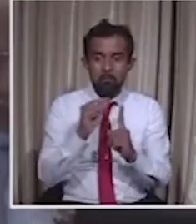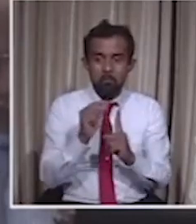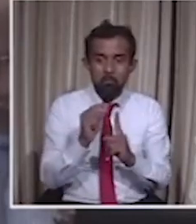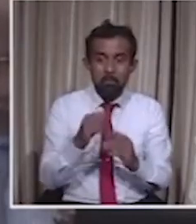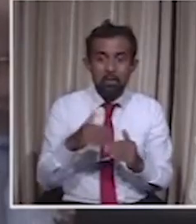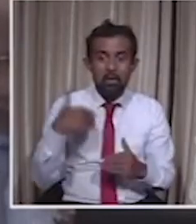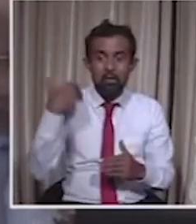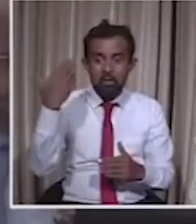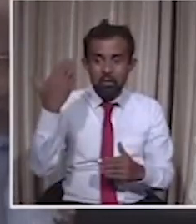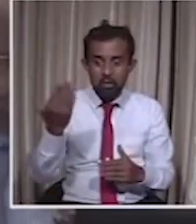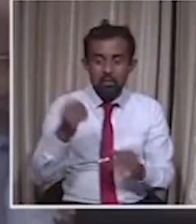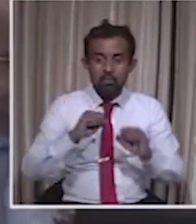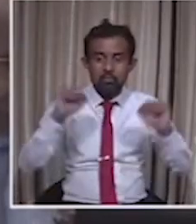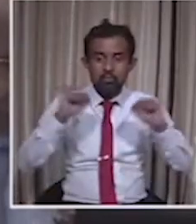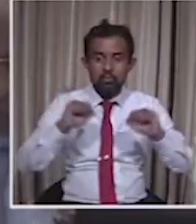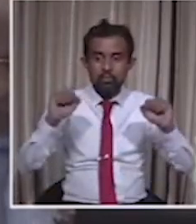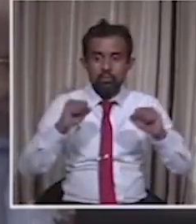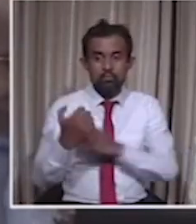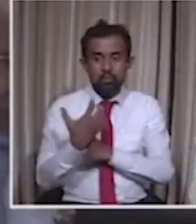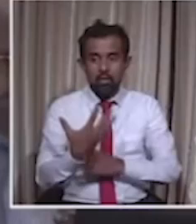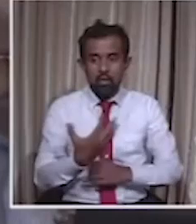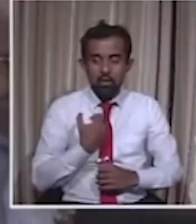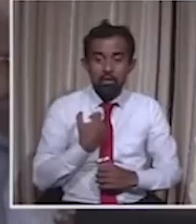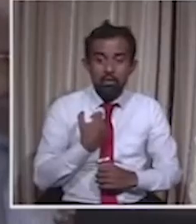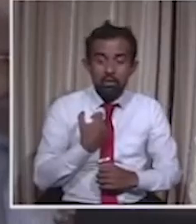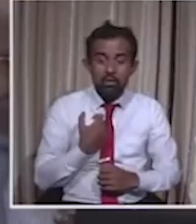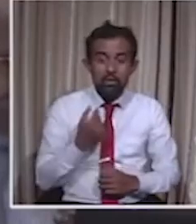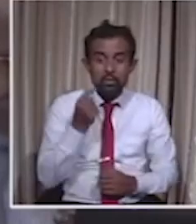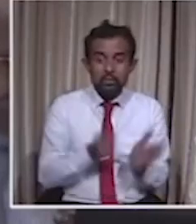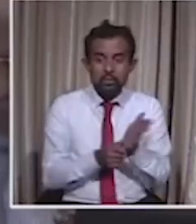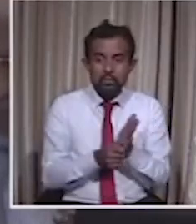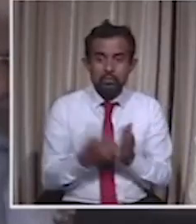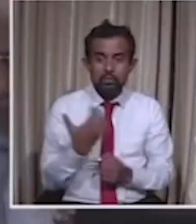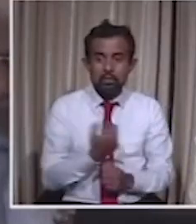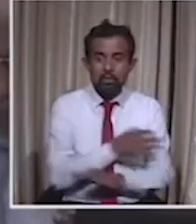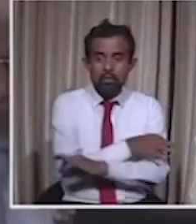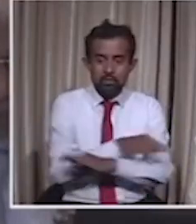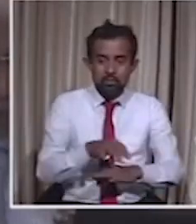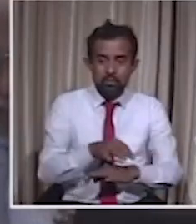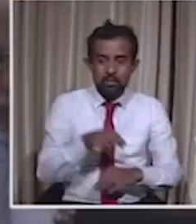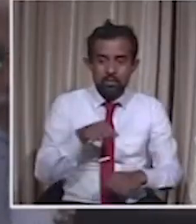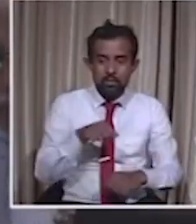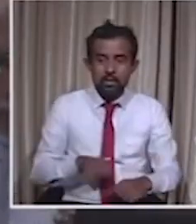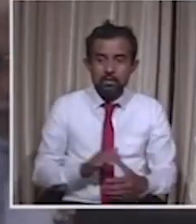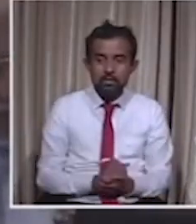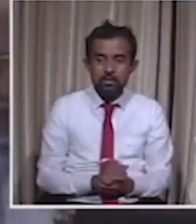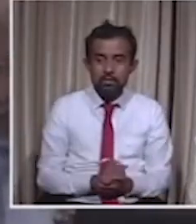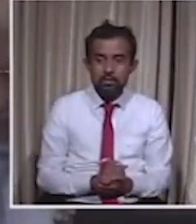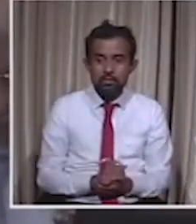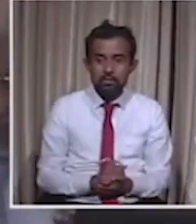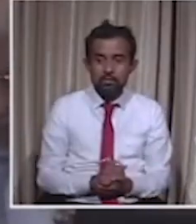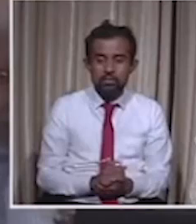එහා ගියපු ඒ අරගලයට බලය ගන්න කැරලිකරුවන්ට බලය ගැනීමේ සැලැස්ම තමයි ක්‍රියාත්මක වුනේ. අපි ස්තුතිවන්ත